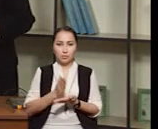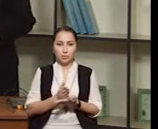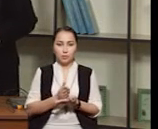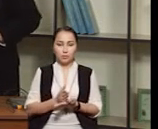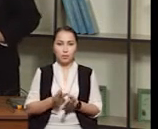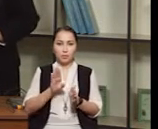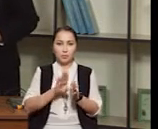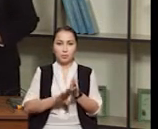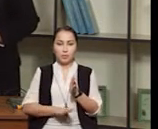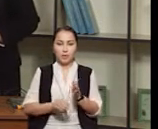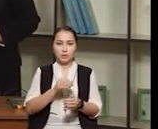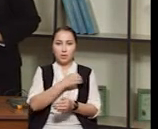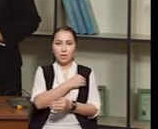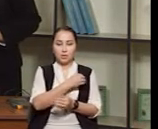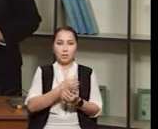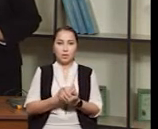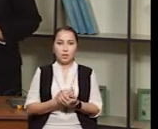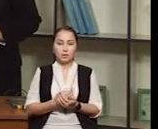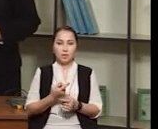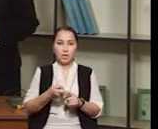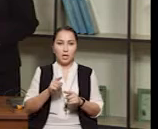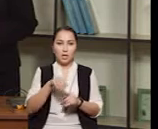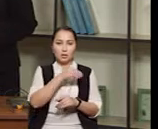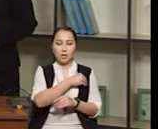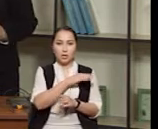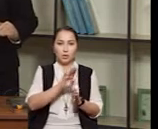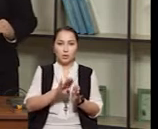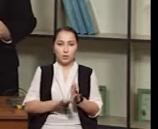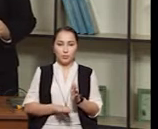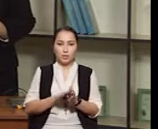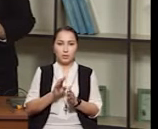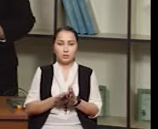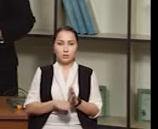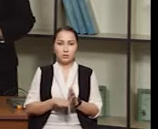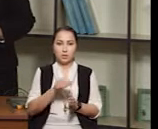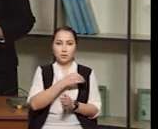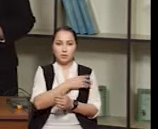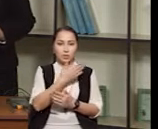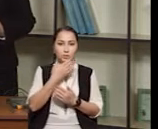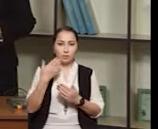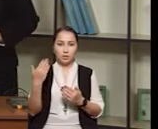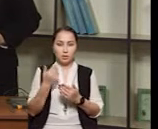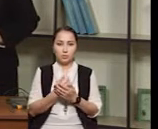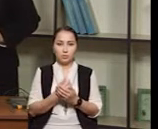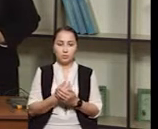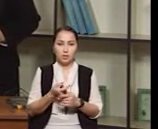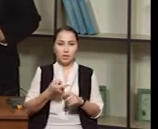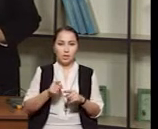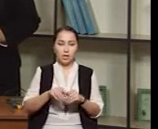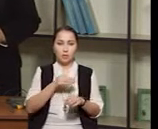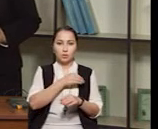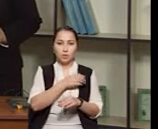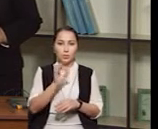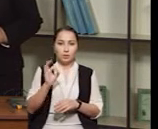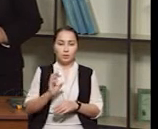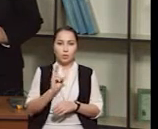Bu eng past harorat hisoblanadi. Bu haroratdan past bo'lgan temperatura yo'q. Ana shu haroratni